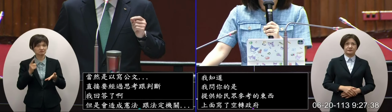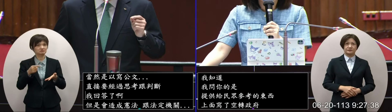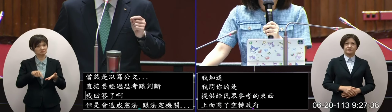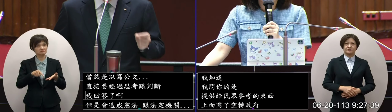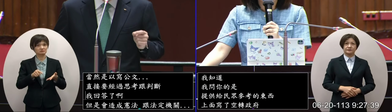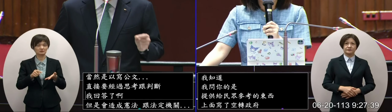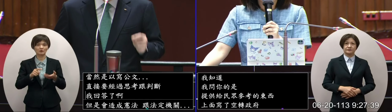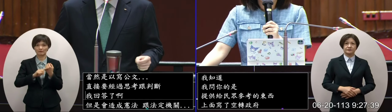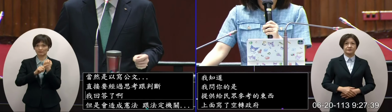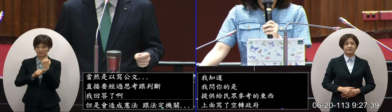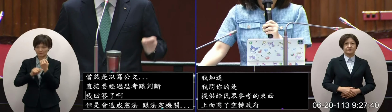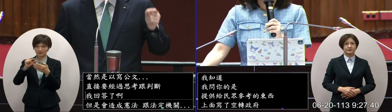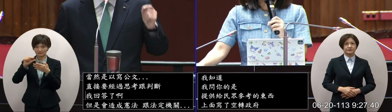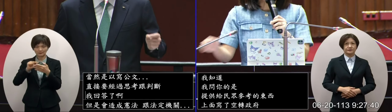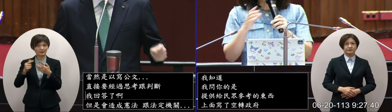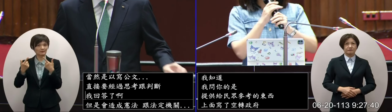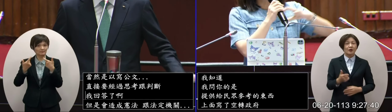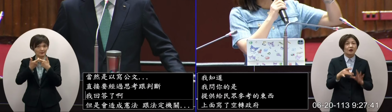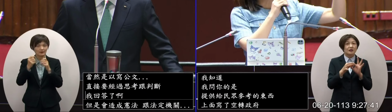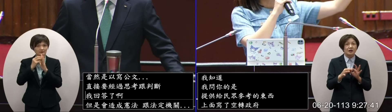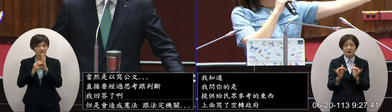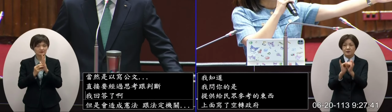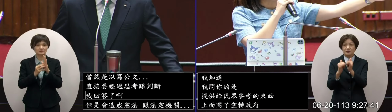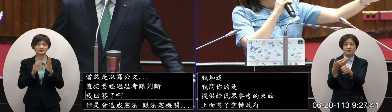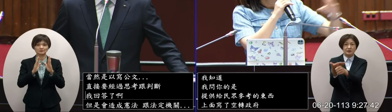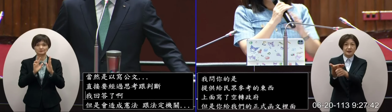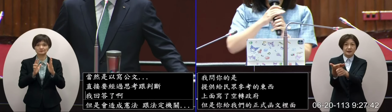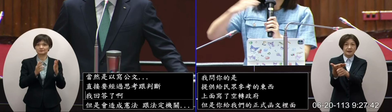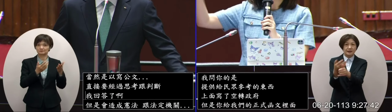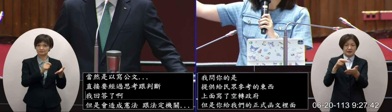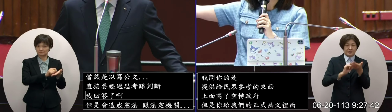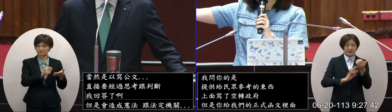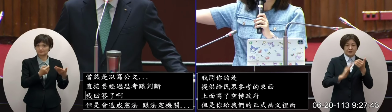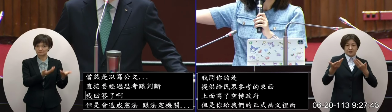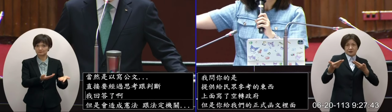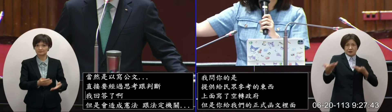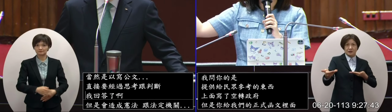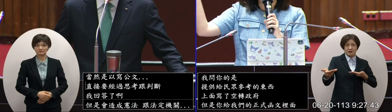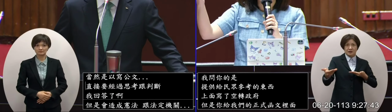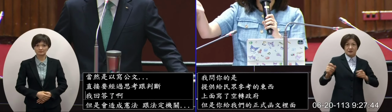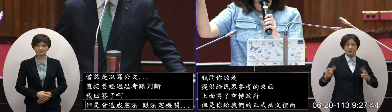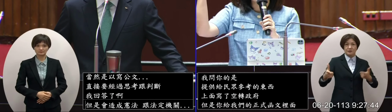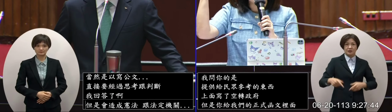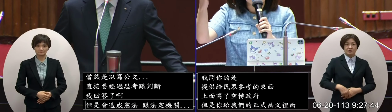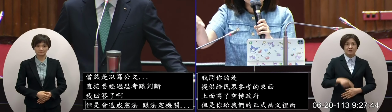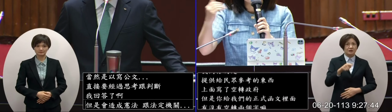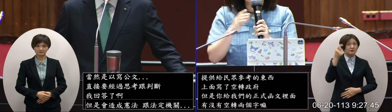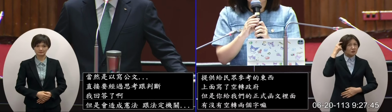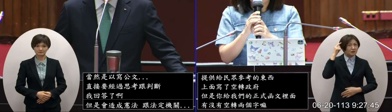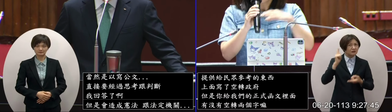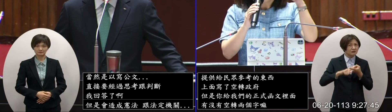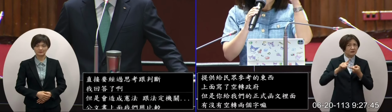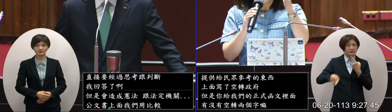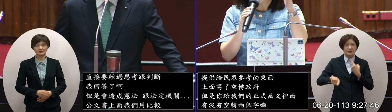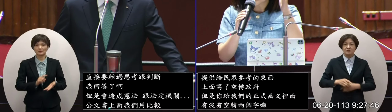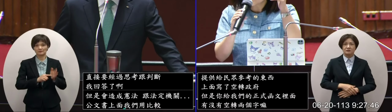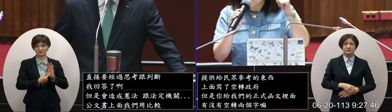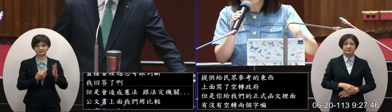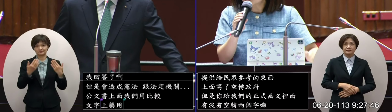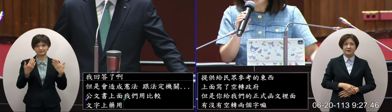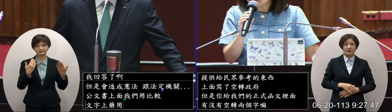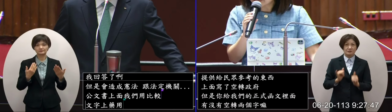上要用比较法律上的用词， 所以你给民众的是一套，给立委的是一套，你们觉得这是很合理的行为，没